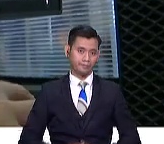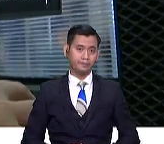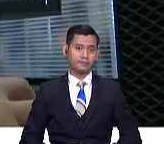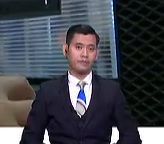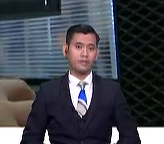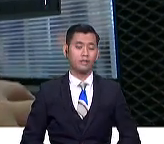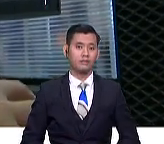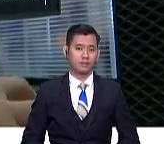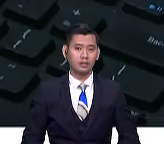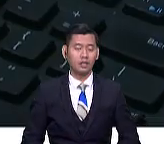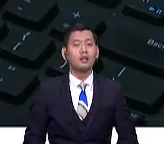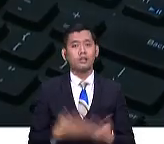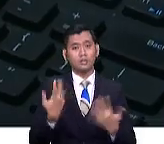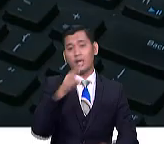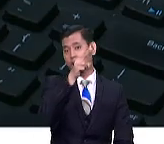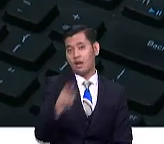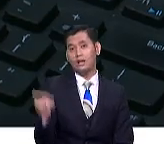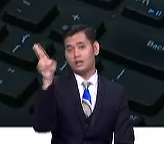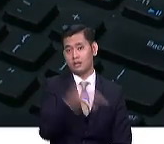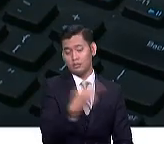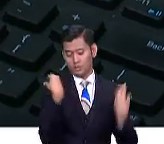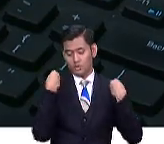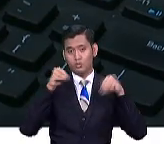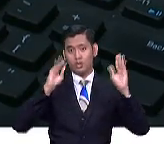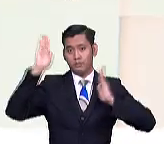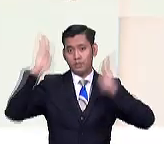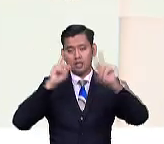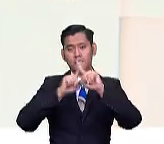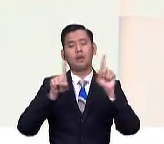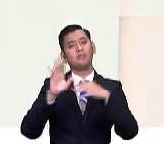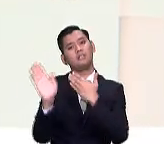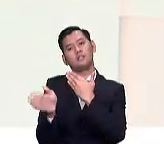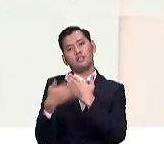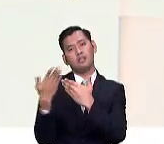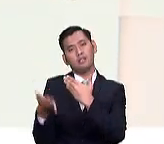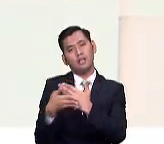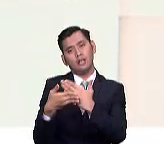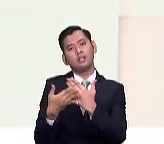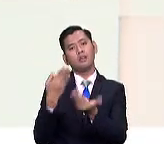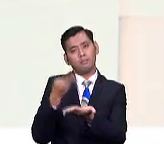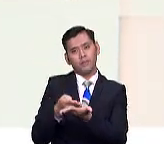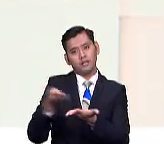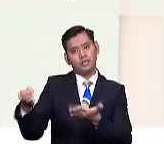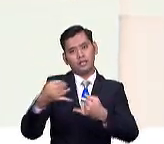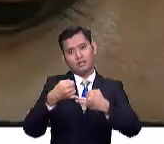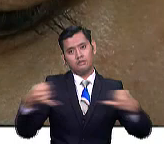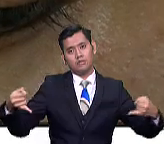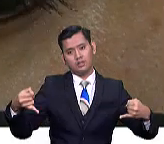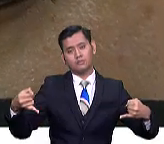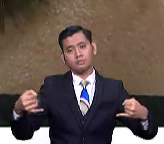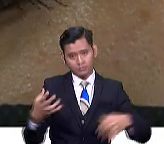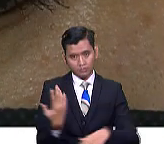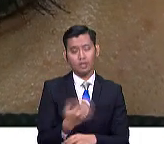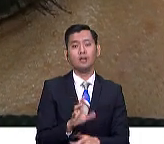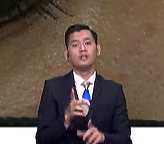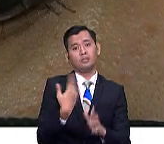Meski pil ini telah diharamkan dijual di Malaysia, namun ia mudah dibeli secara dalam talian. Bagi pengamal undang-undang, Razman